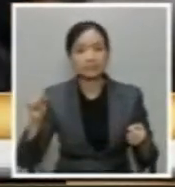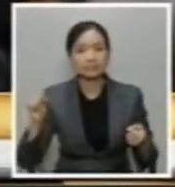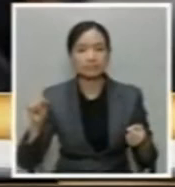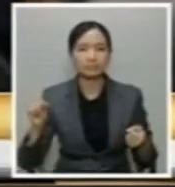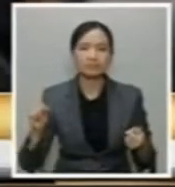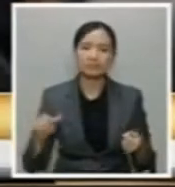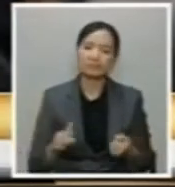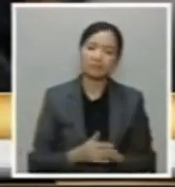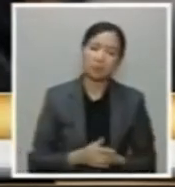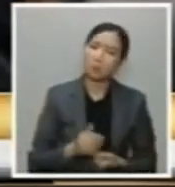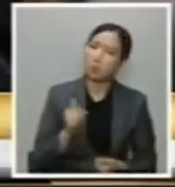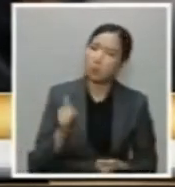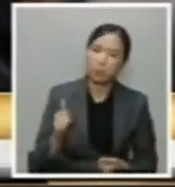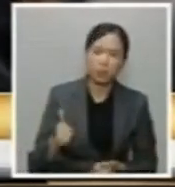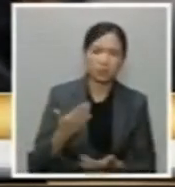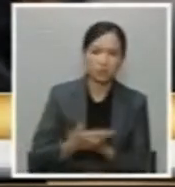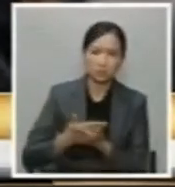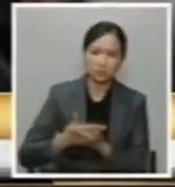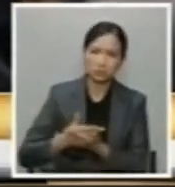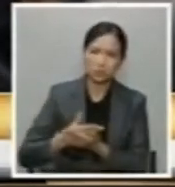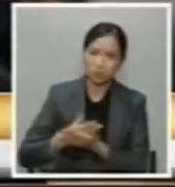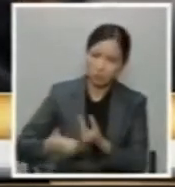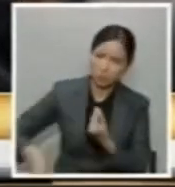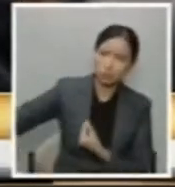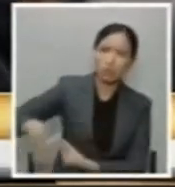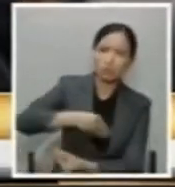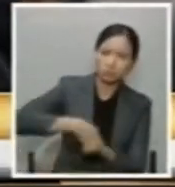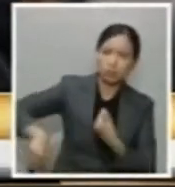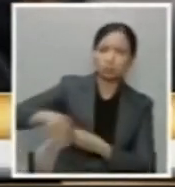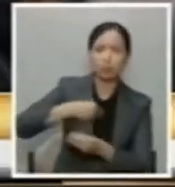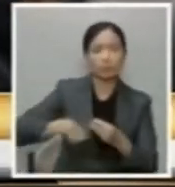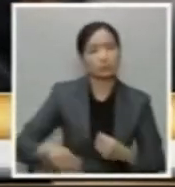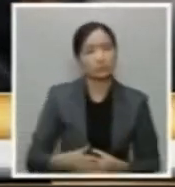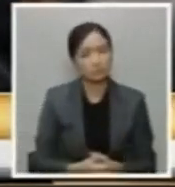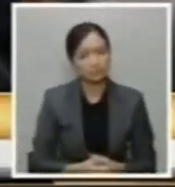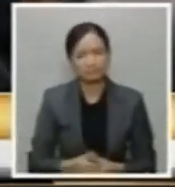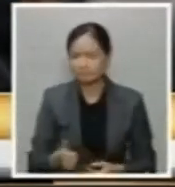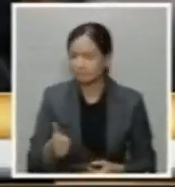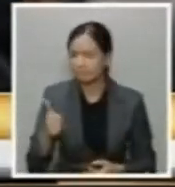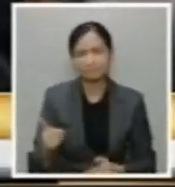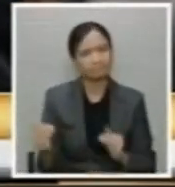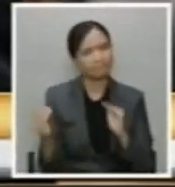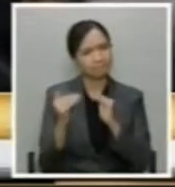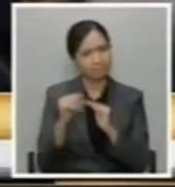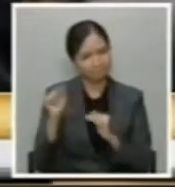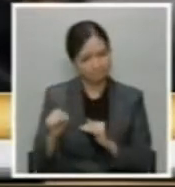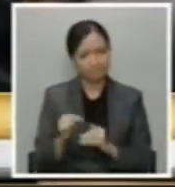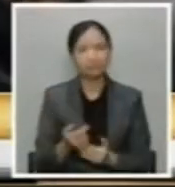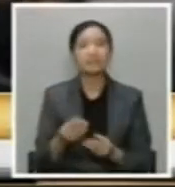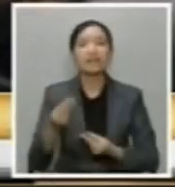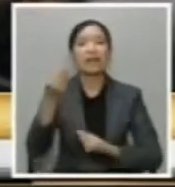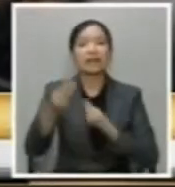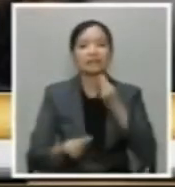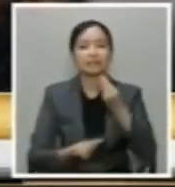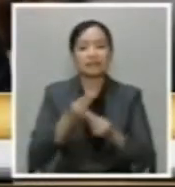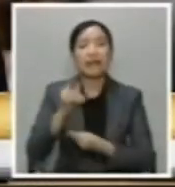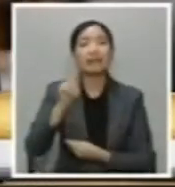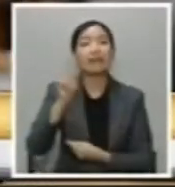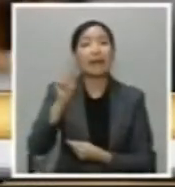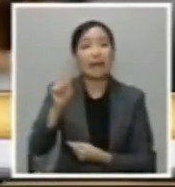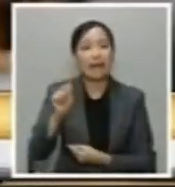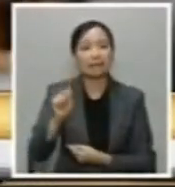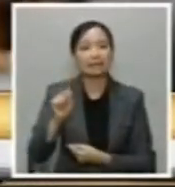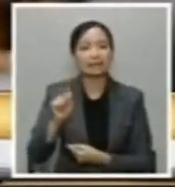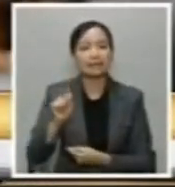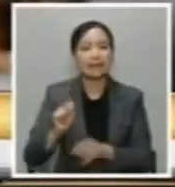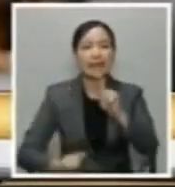ตอบแทนที่สม่ำเสมอนะครับแล้วก็ดีเท่าการลงทุนในตลาดทรัพย์แต่สัดส่วนการลงทุนนี่น้อยมาก